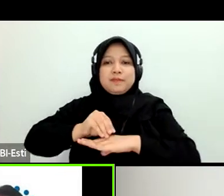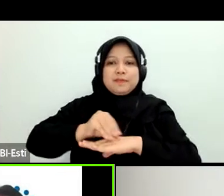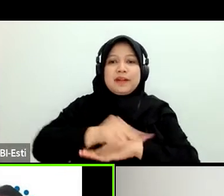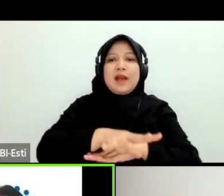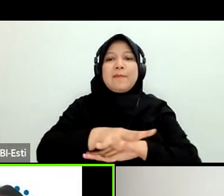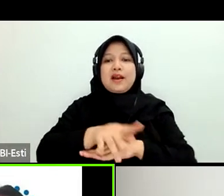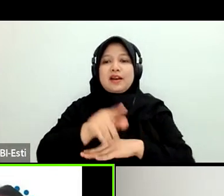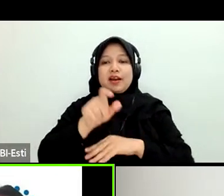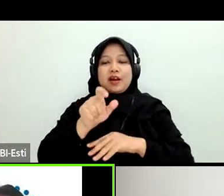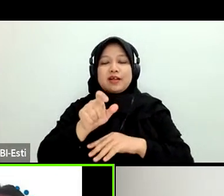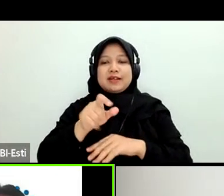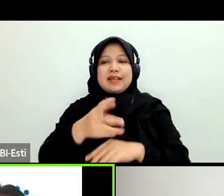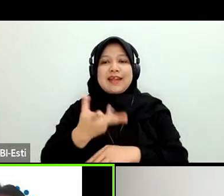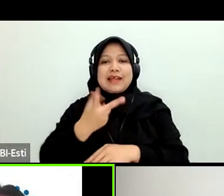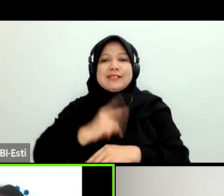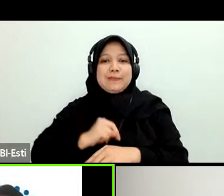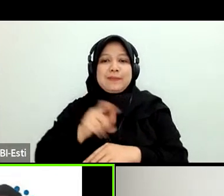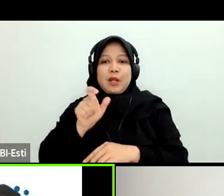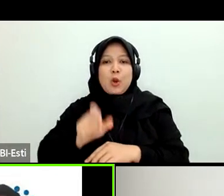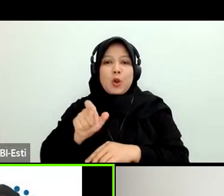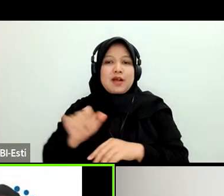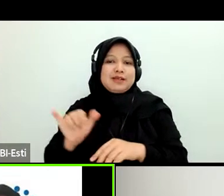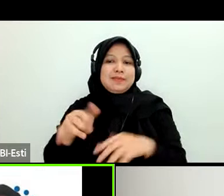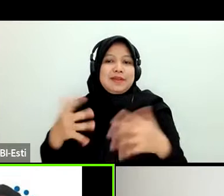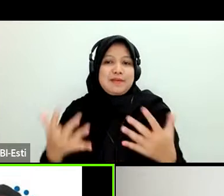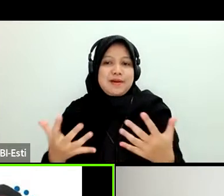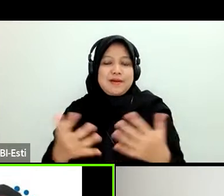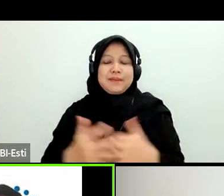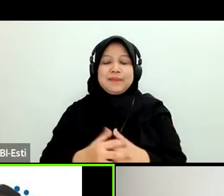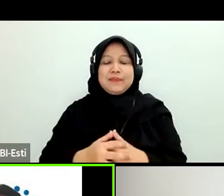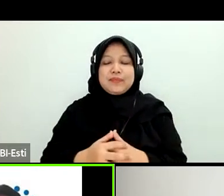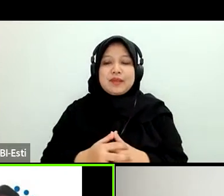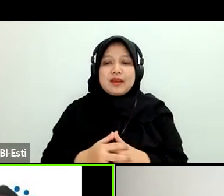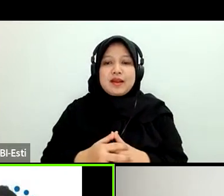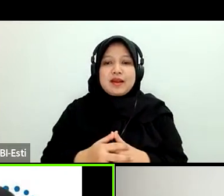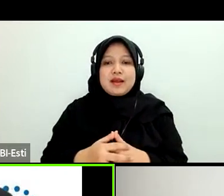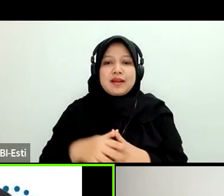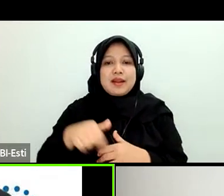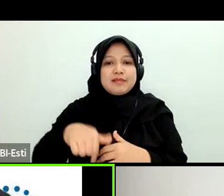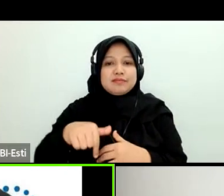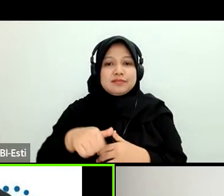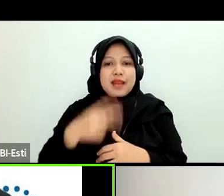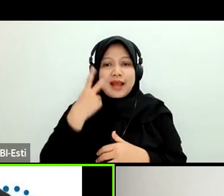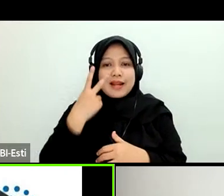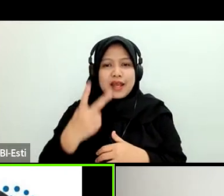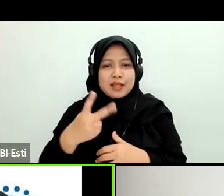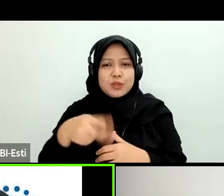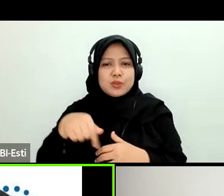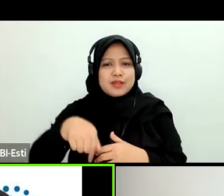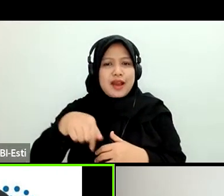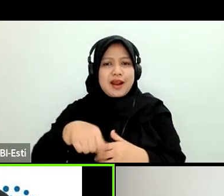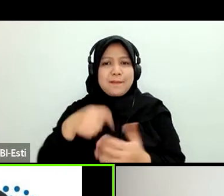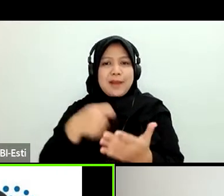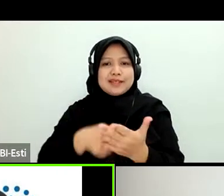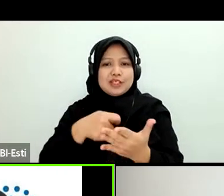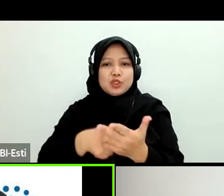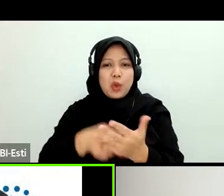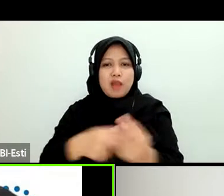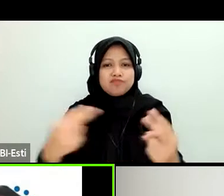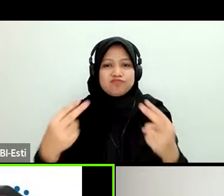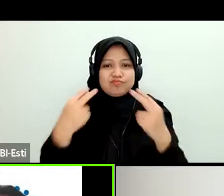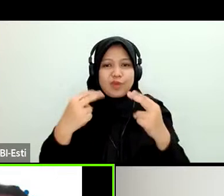sudah dilakukan oleh banyak orang sekarang saya mumpung melihat banyak mahasiswa disini saya merasa bahwa